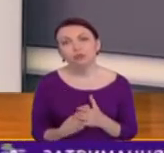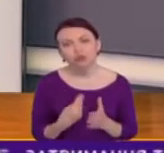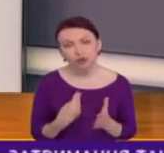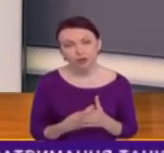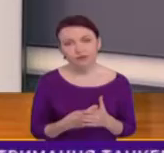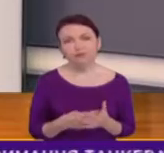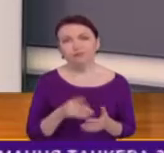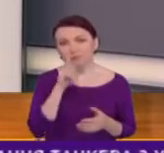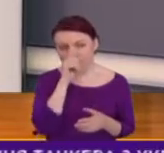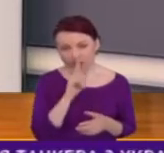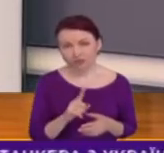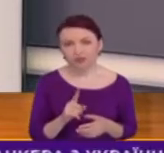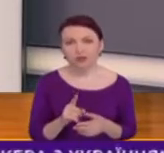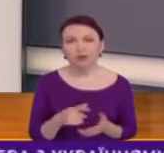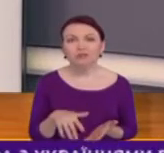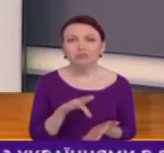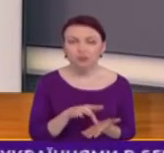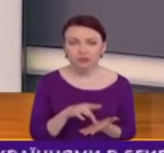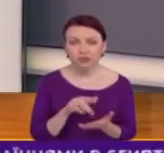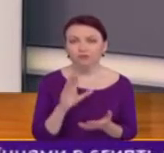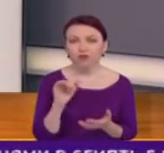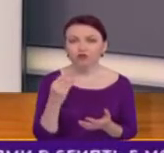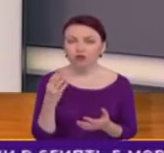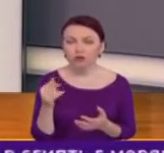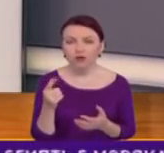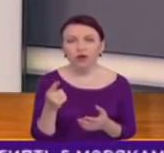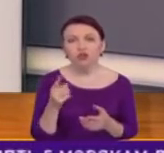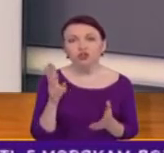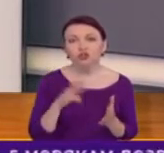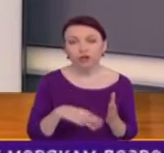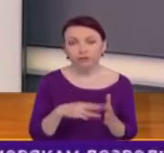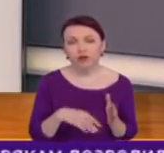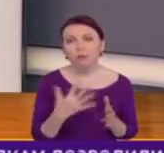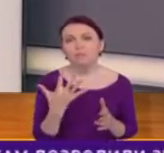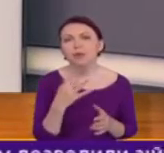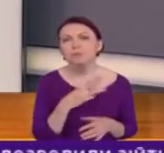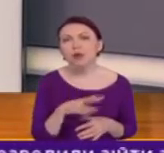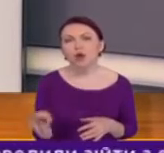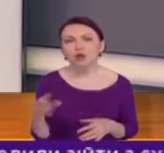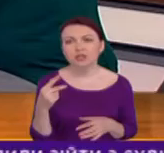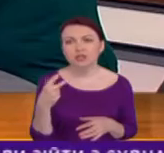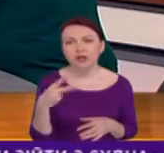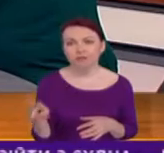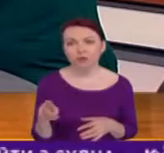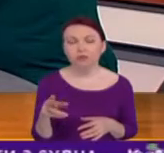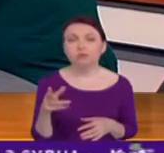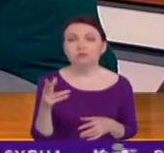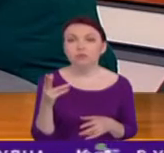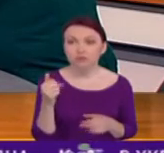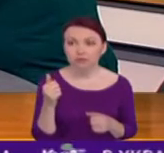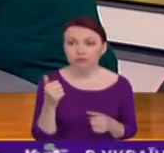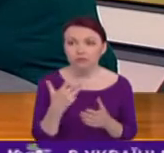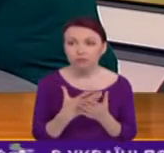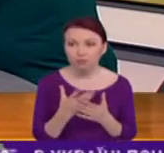бюджет в місяць в місті Варшаві штрафів платиться 5 мільйонів євро. В місяць у Варшаві.